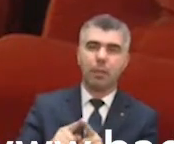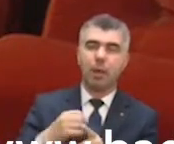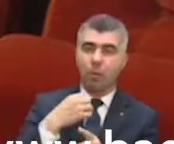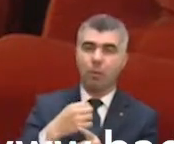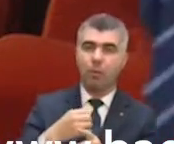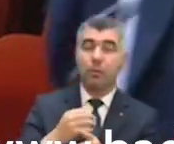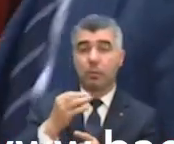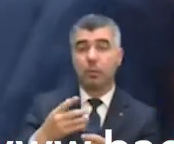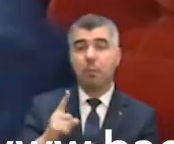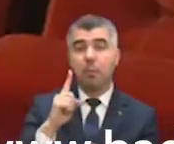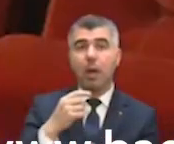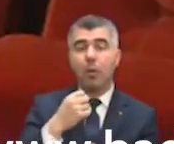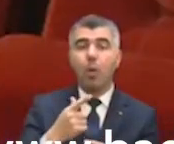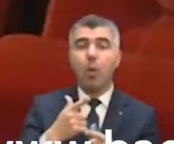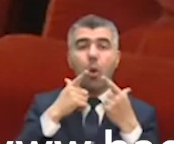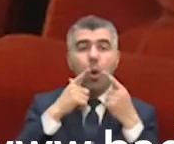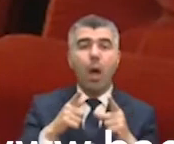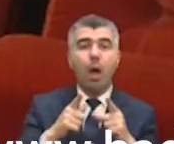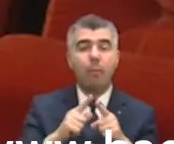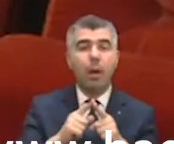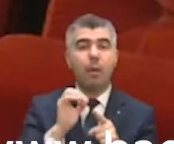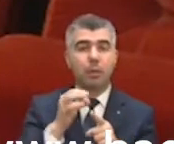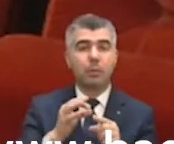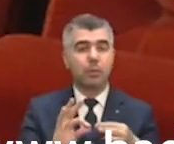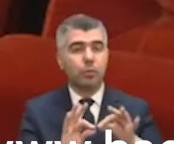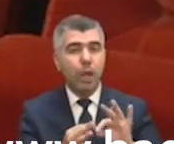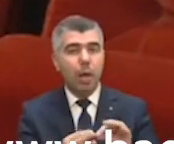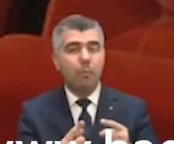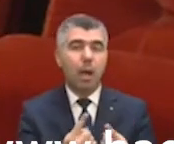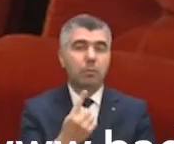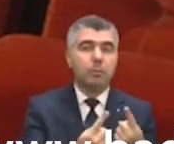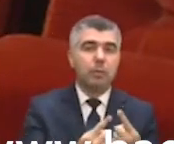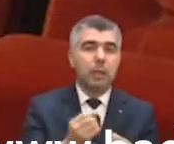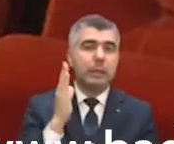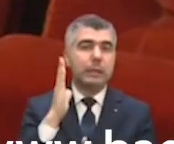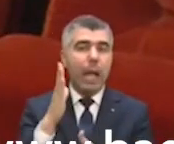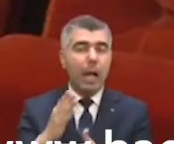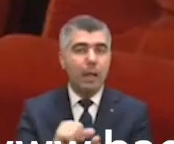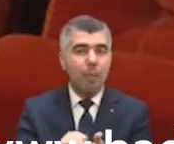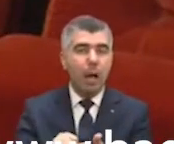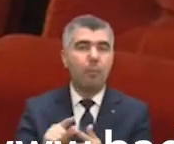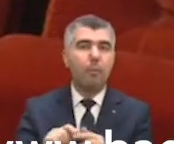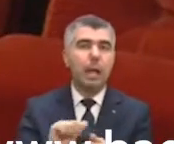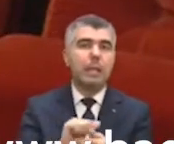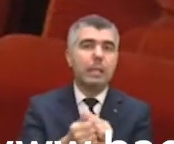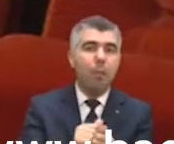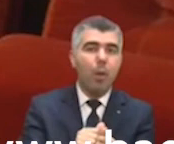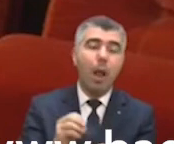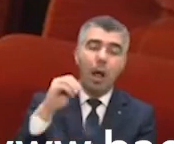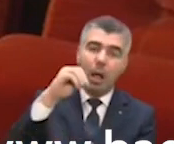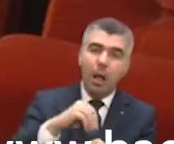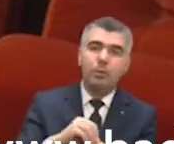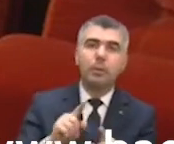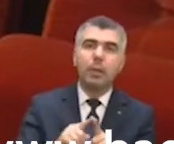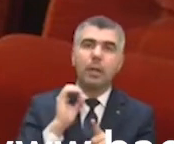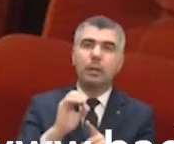ولكن الظرف خصو يتكلم اللغات عادي. لو يكون محامي متخصص في الضريبة ولا متخصص في الرياضة يدوز واحد السنة أخرى ديال التكوين